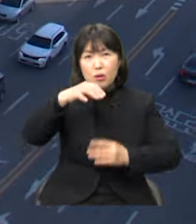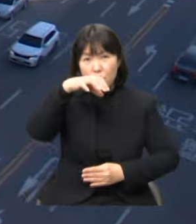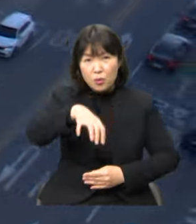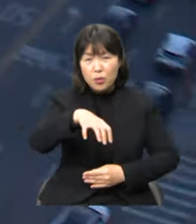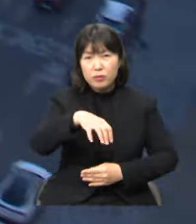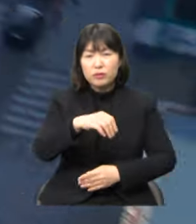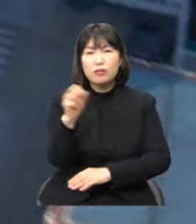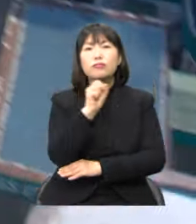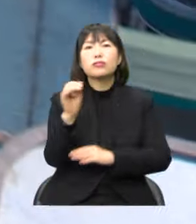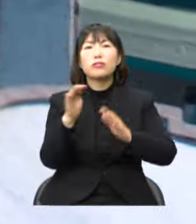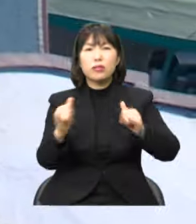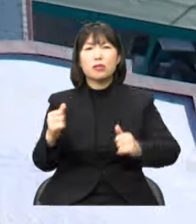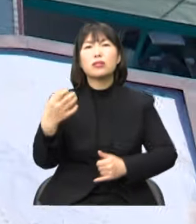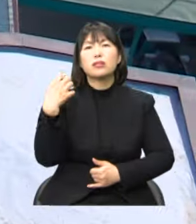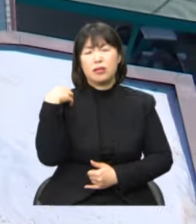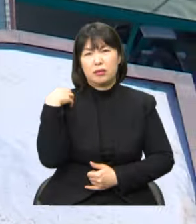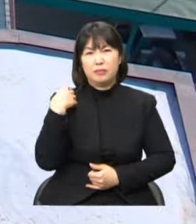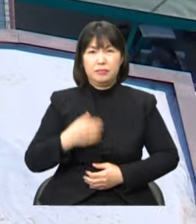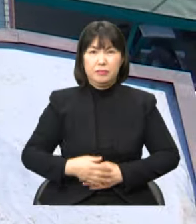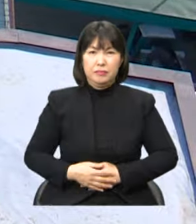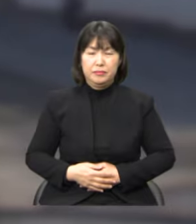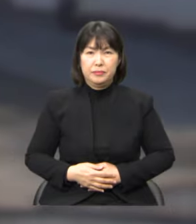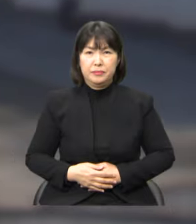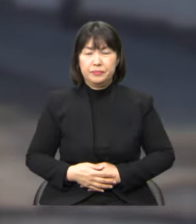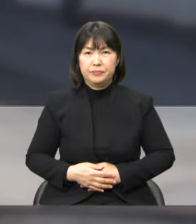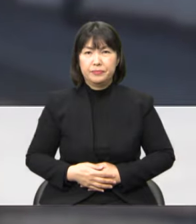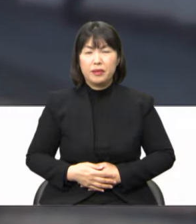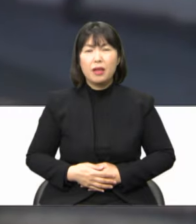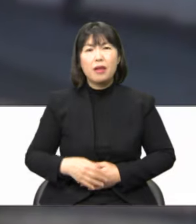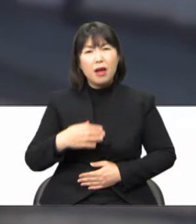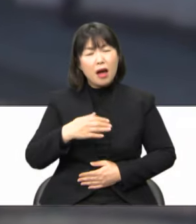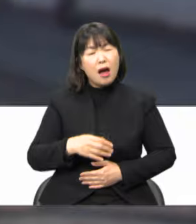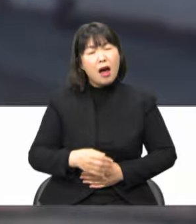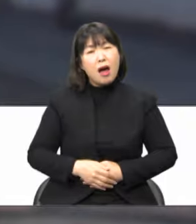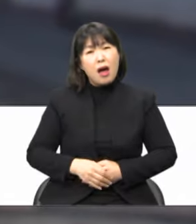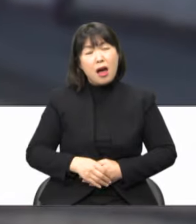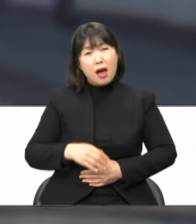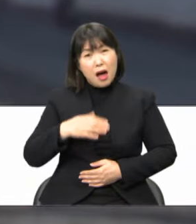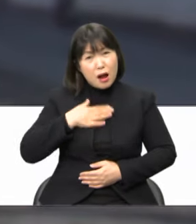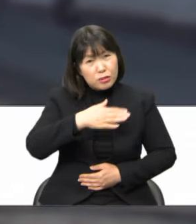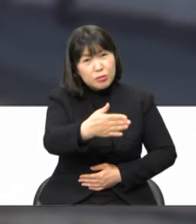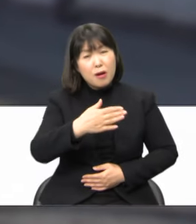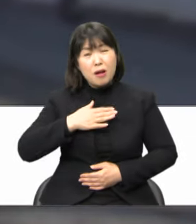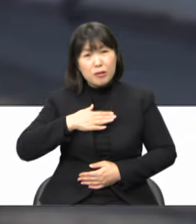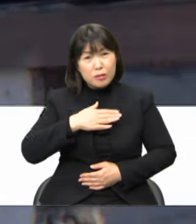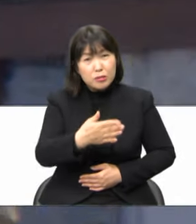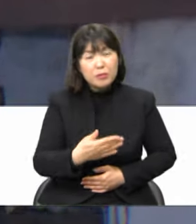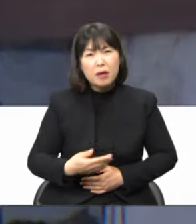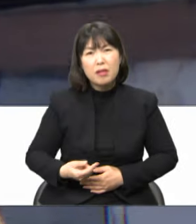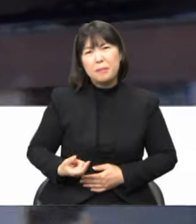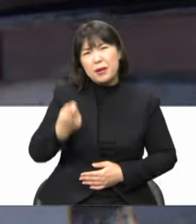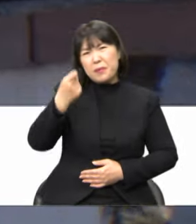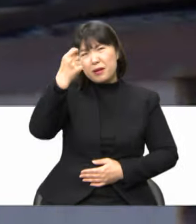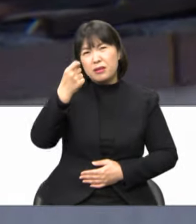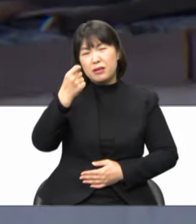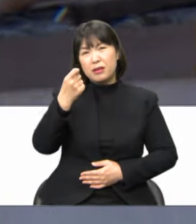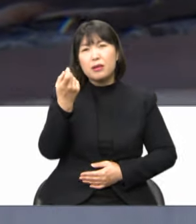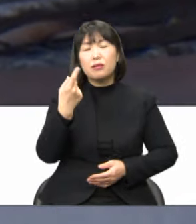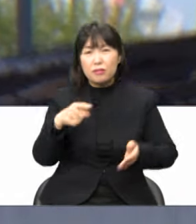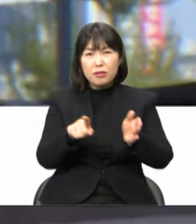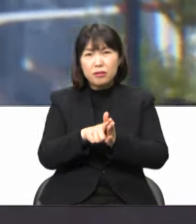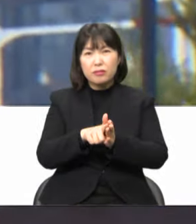거예요 립니다 아무리 신호를 해도 기사님들이 더 빨리 가는 길이 이인가 봐요 저희도 어디로 가는지